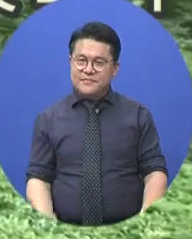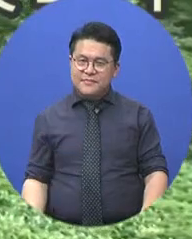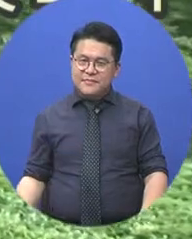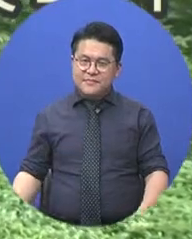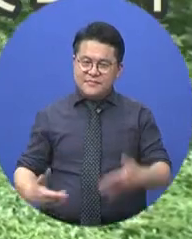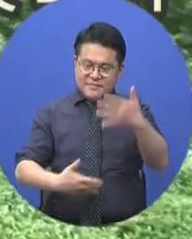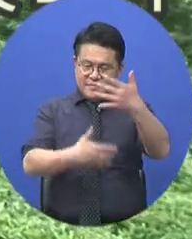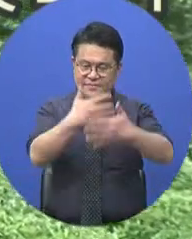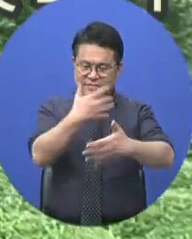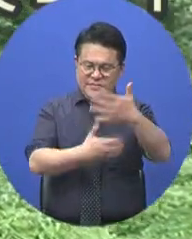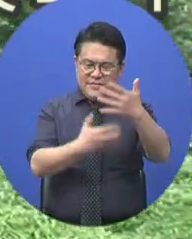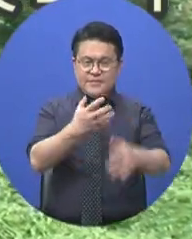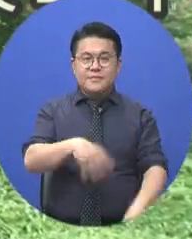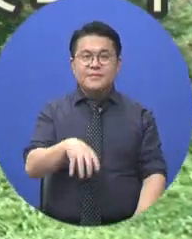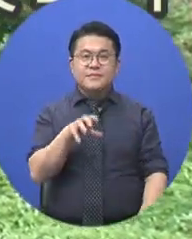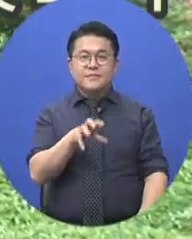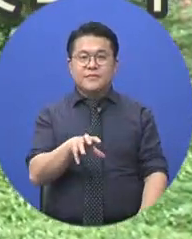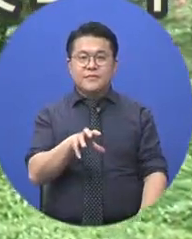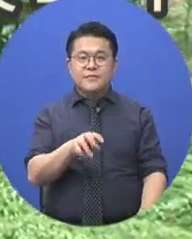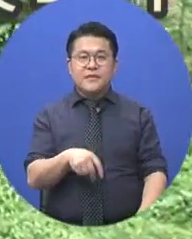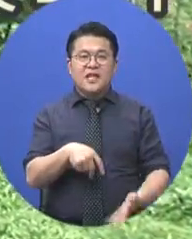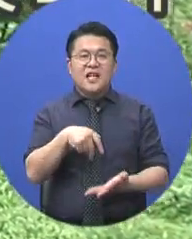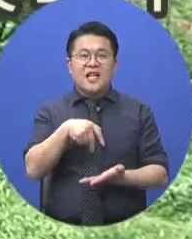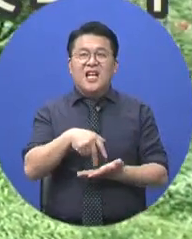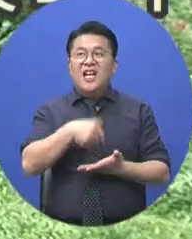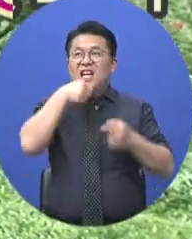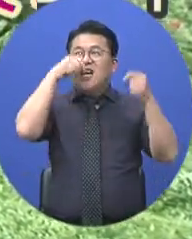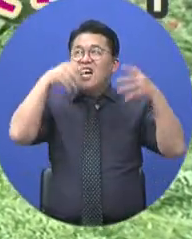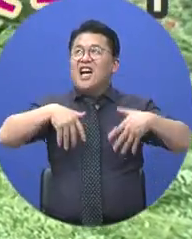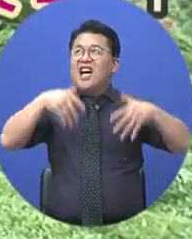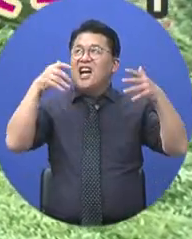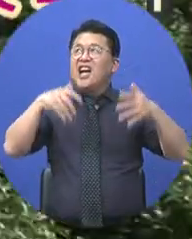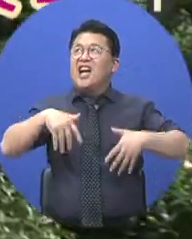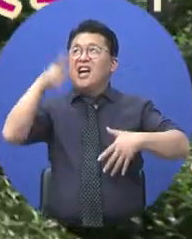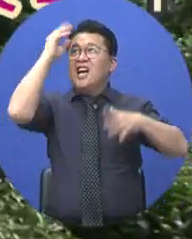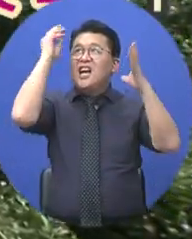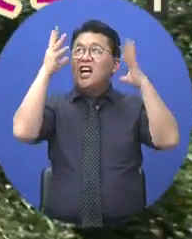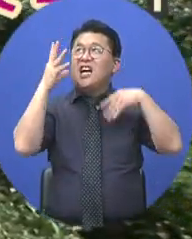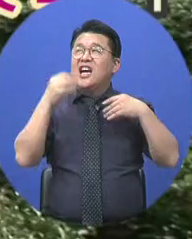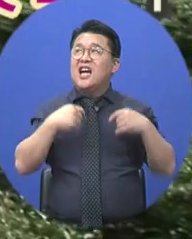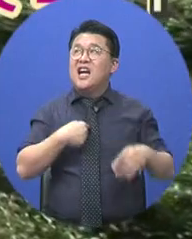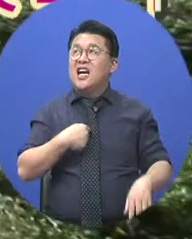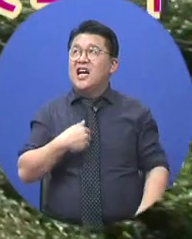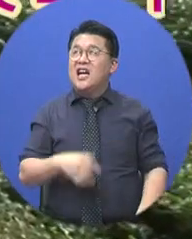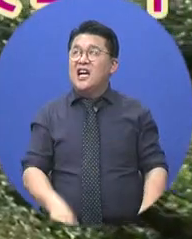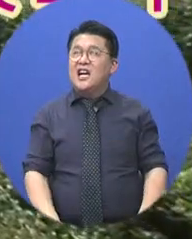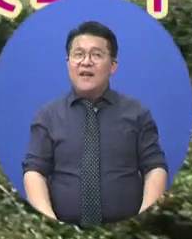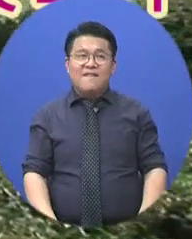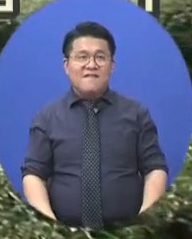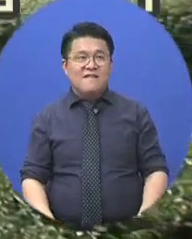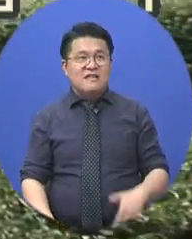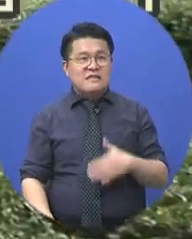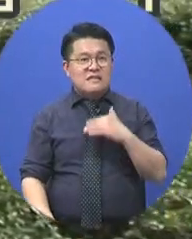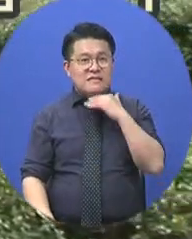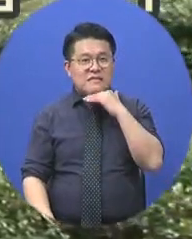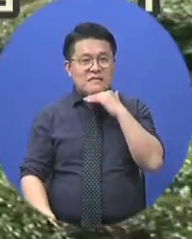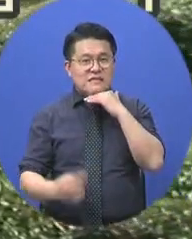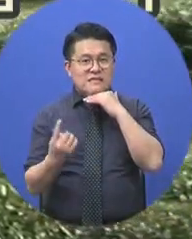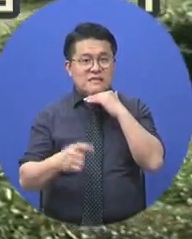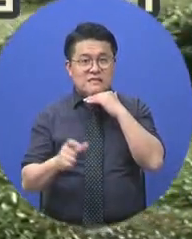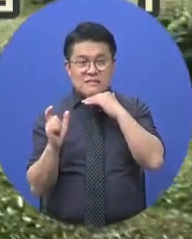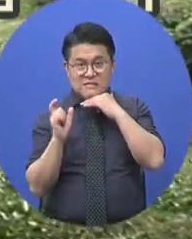하루 종일 극장 앞에 길을 맞으며